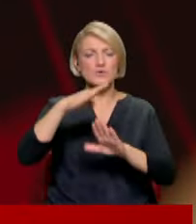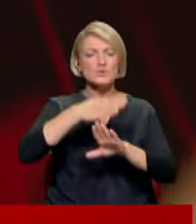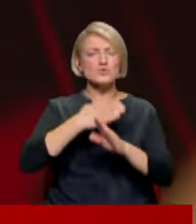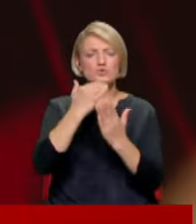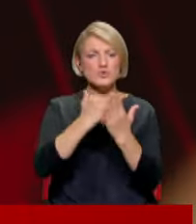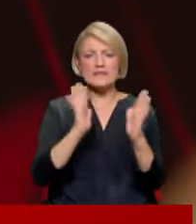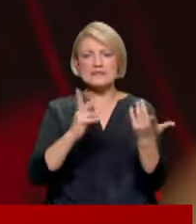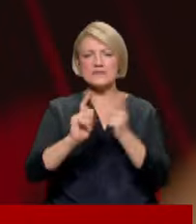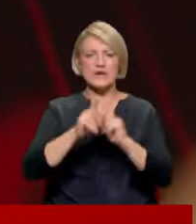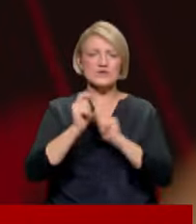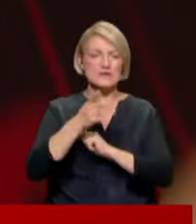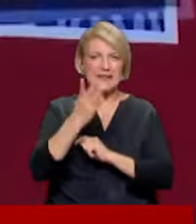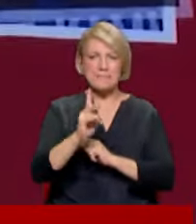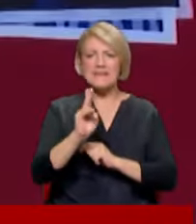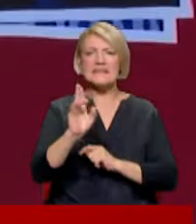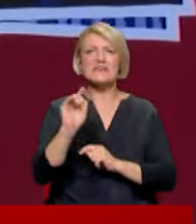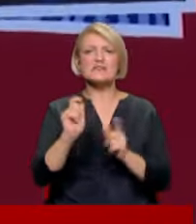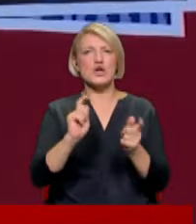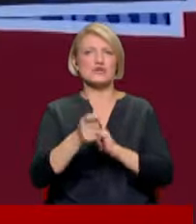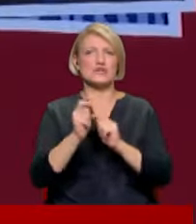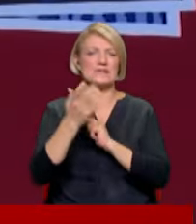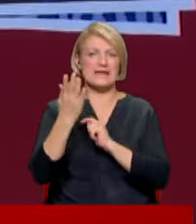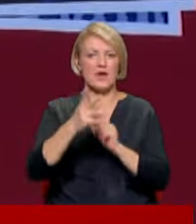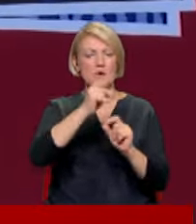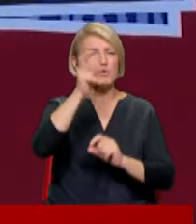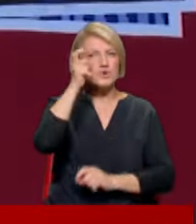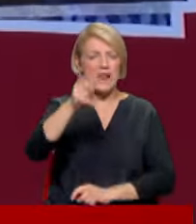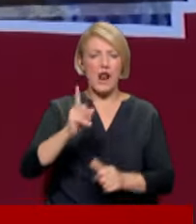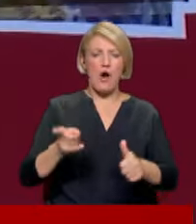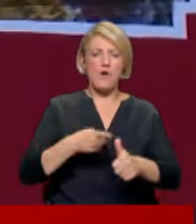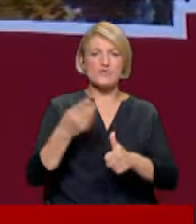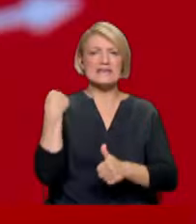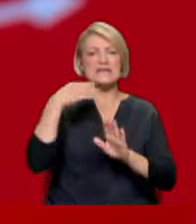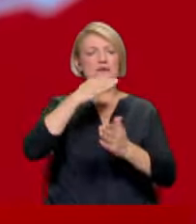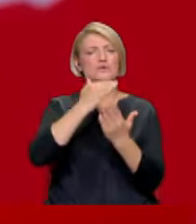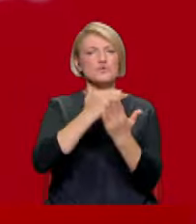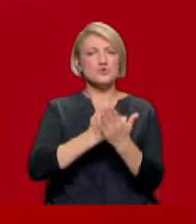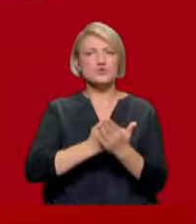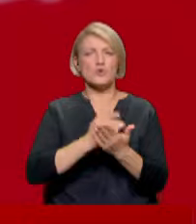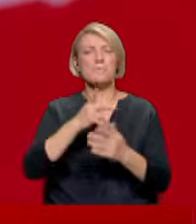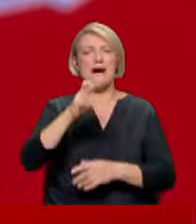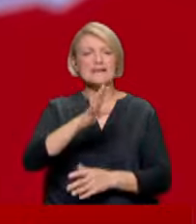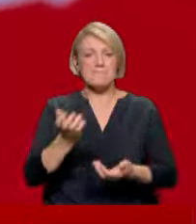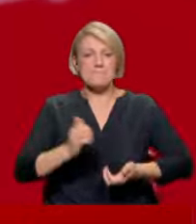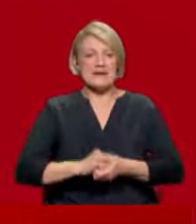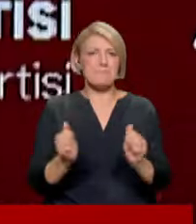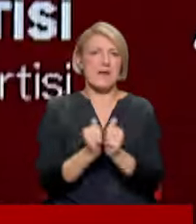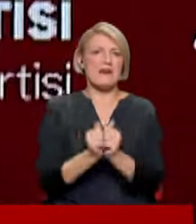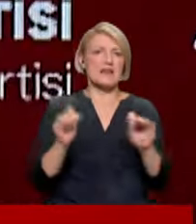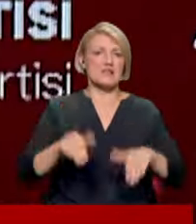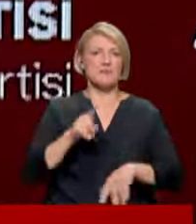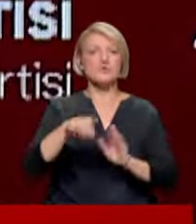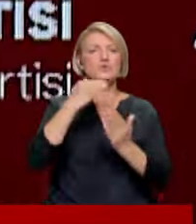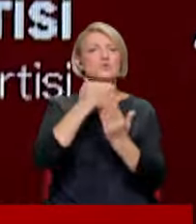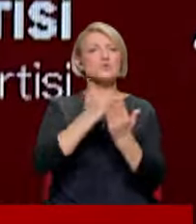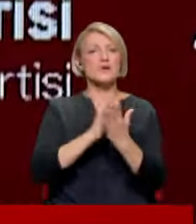nasıl değişecek? Tüm gözler birkaç kritik değişiklikteydi. Özgür Özel önce yeni tüzük partiye birlik beraberlik getirecek dedi. Bu